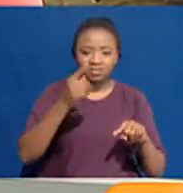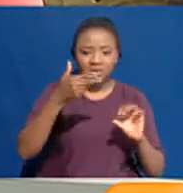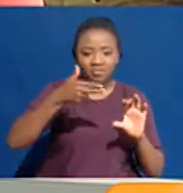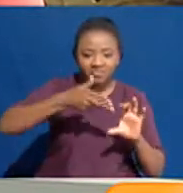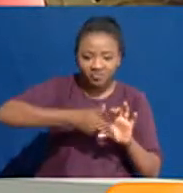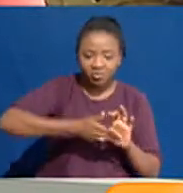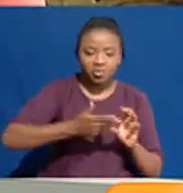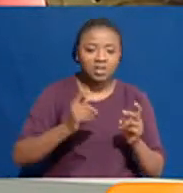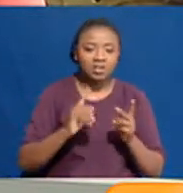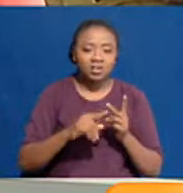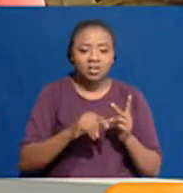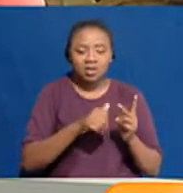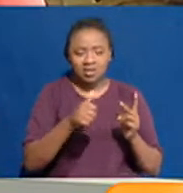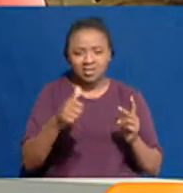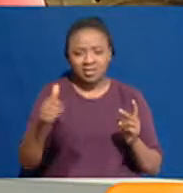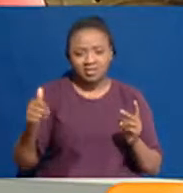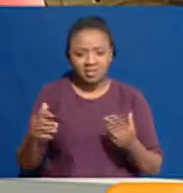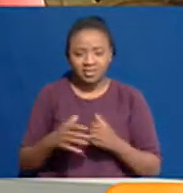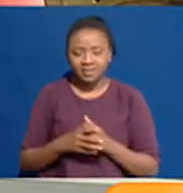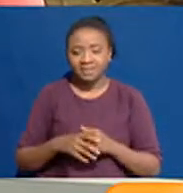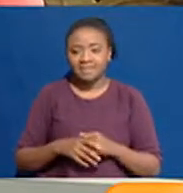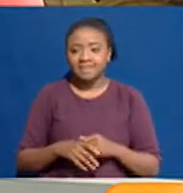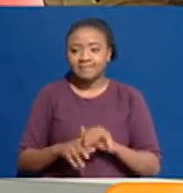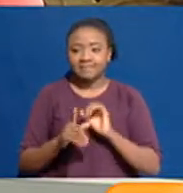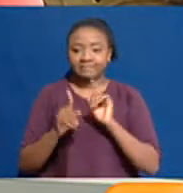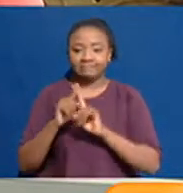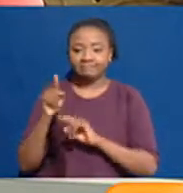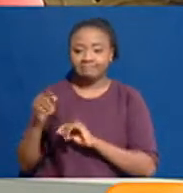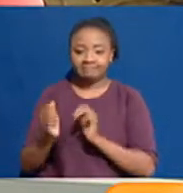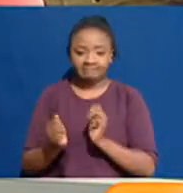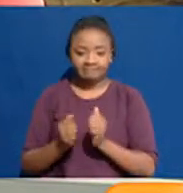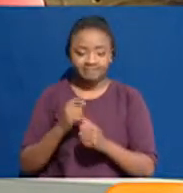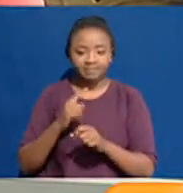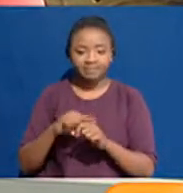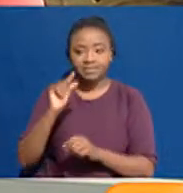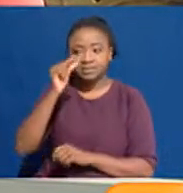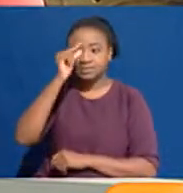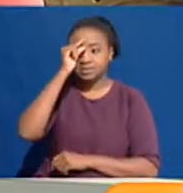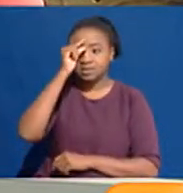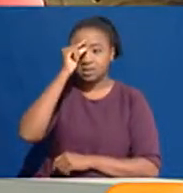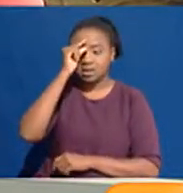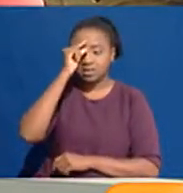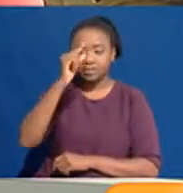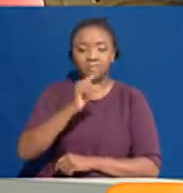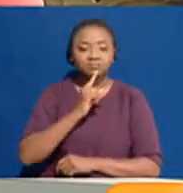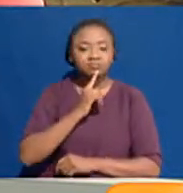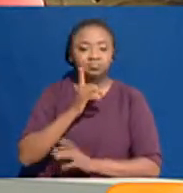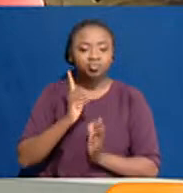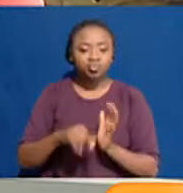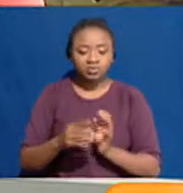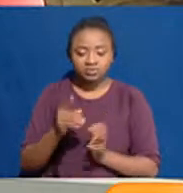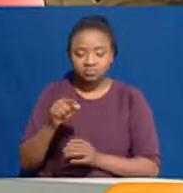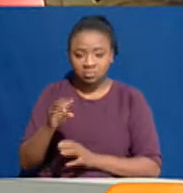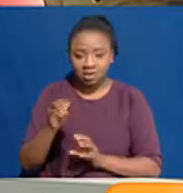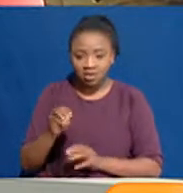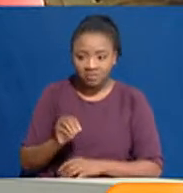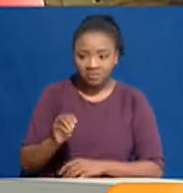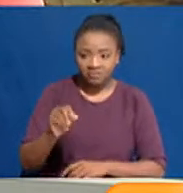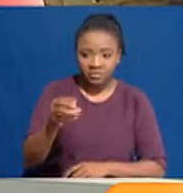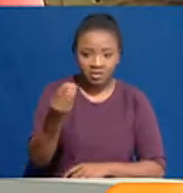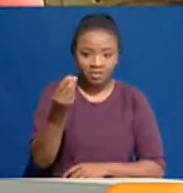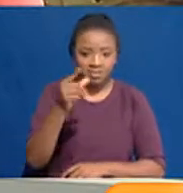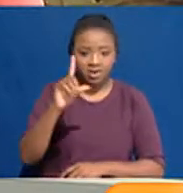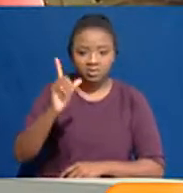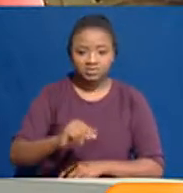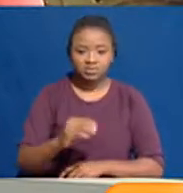kama anavyoarifu Collins Ashiti ya Baini kwamba haya yanajiri wakati ambapo serikali inasema bei ya unga itarudi chini hivi